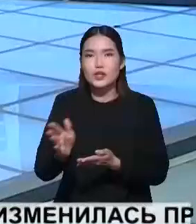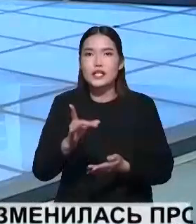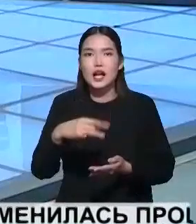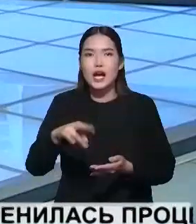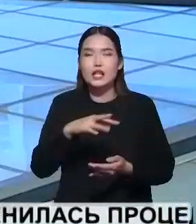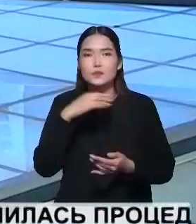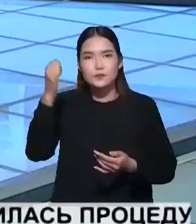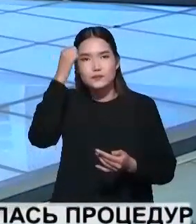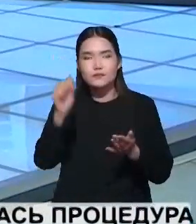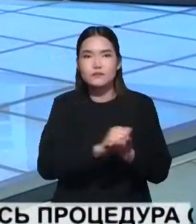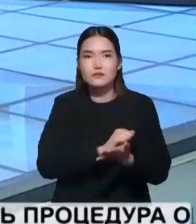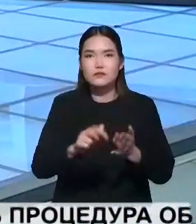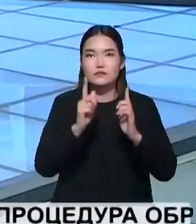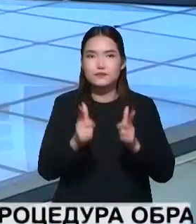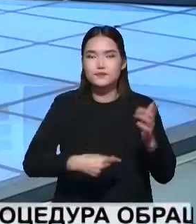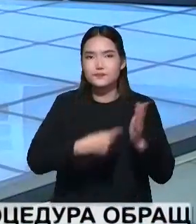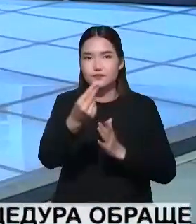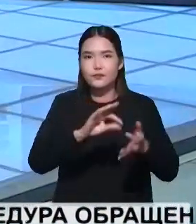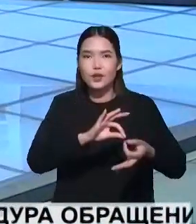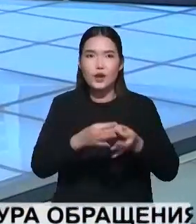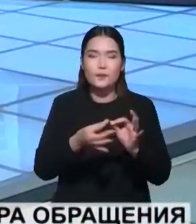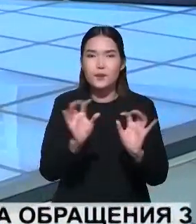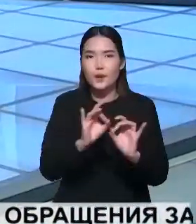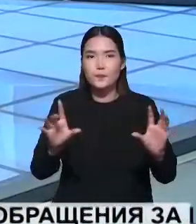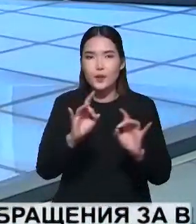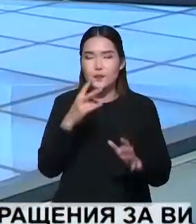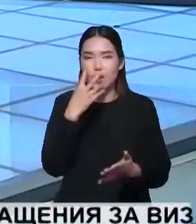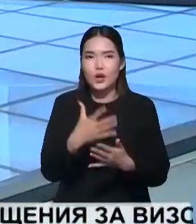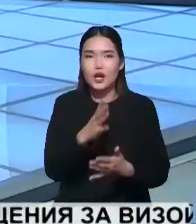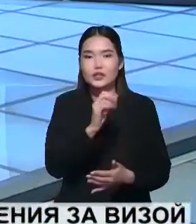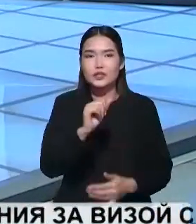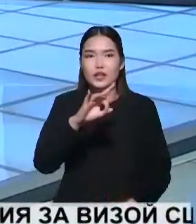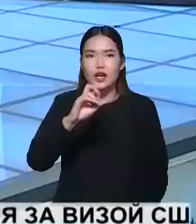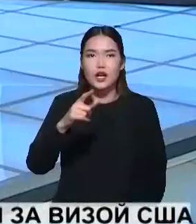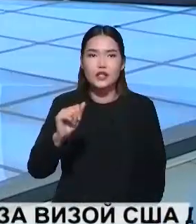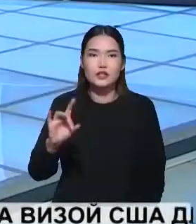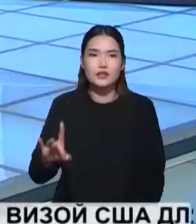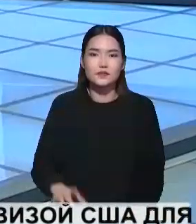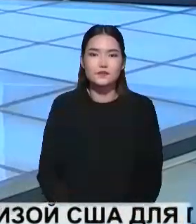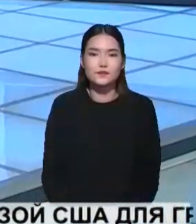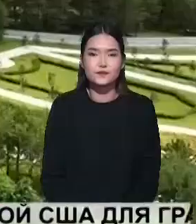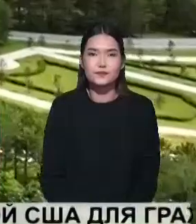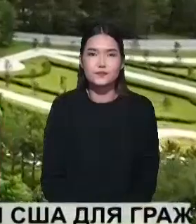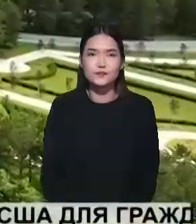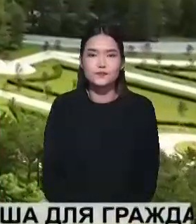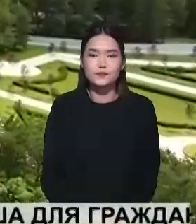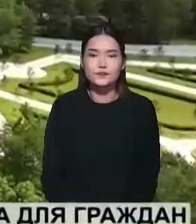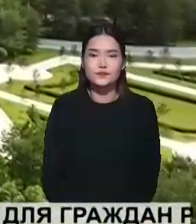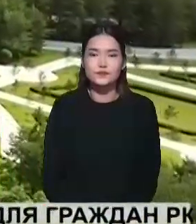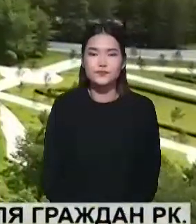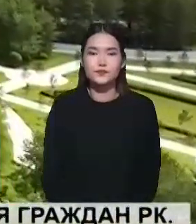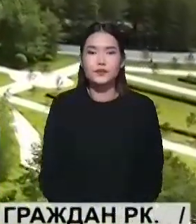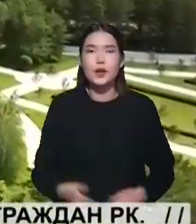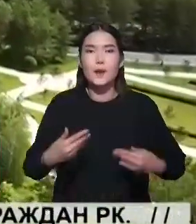ряд меморандумов и соглашений. Все подробности расскажет наш специальный корреспондент Ергали Рамазанова.